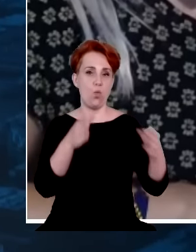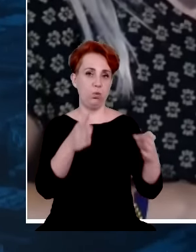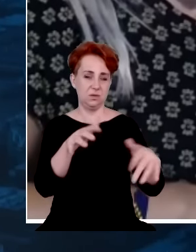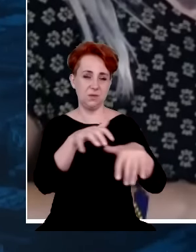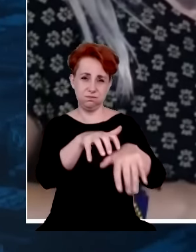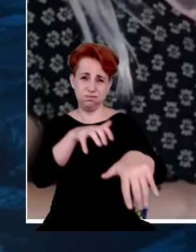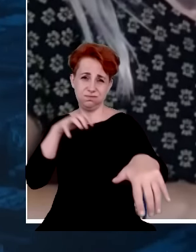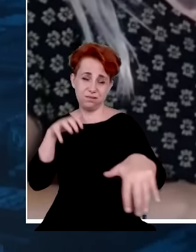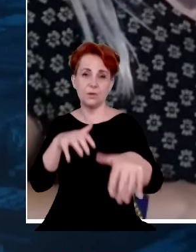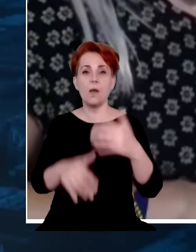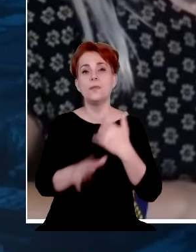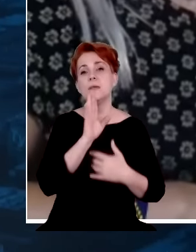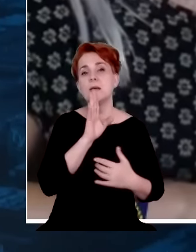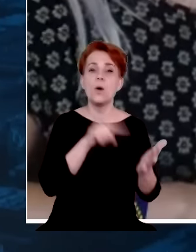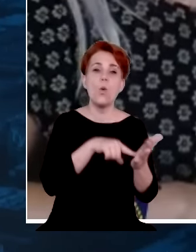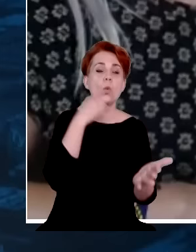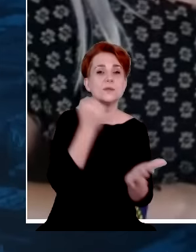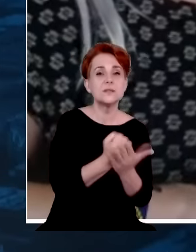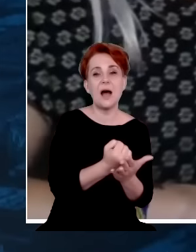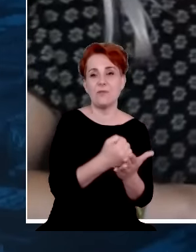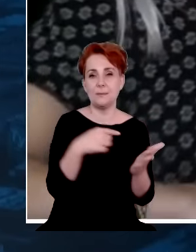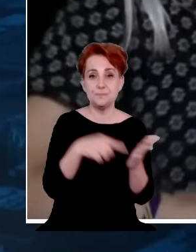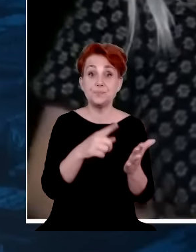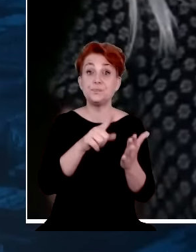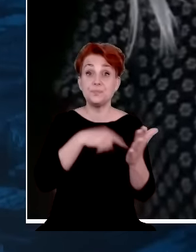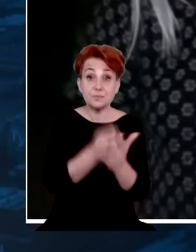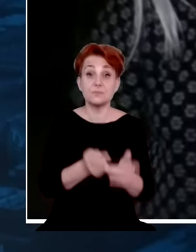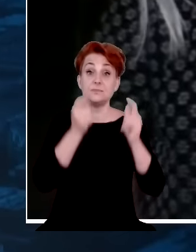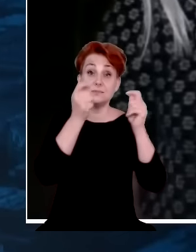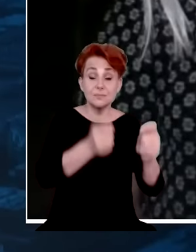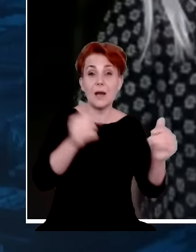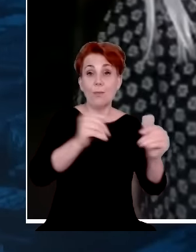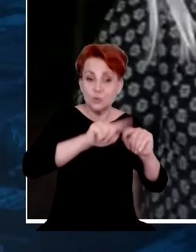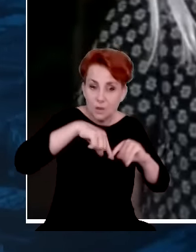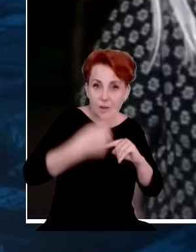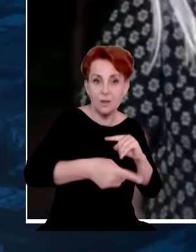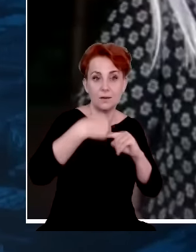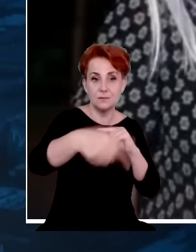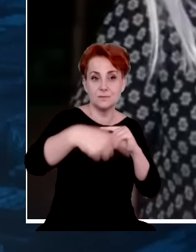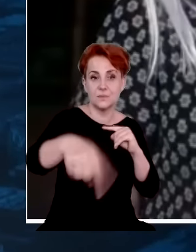tej ustawy po raz kolejny składanej A może jeszcze po raz kolejny